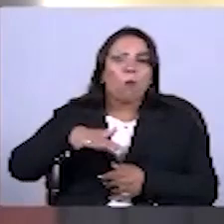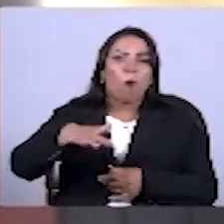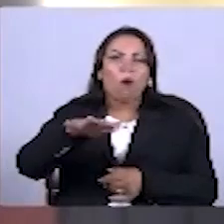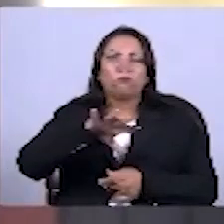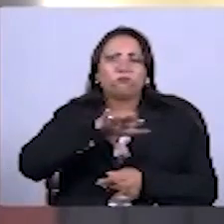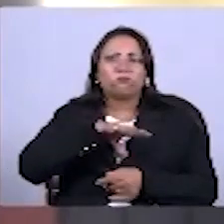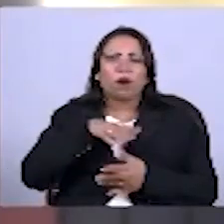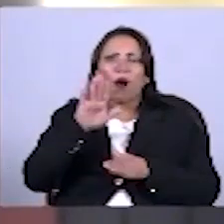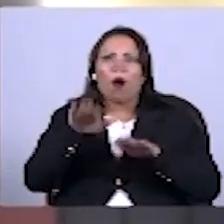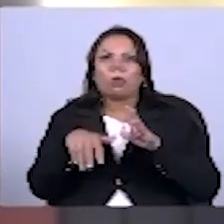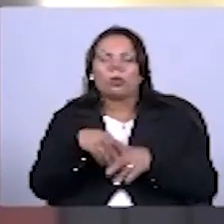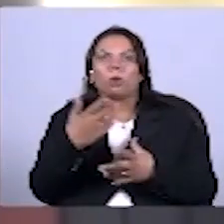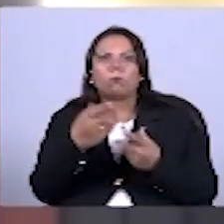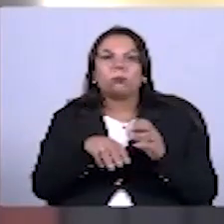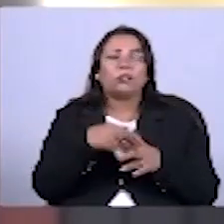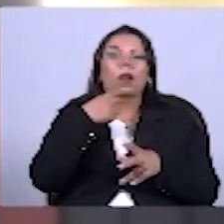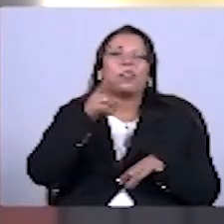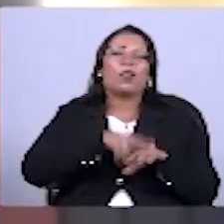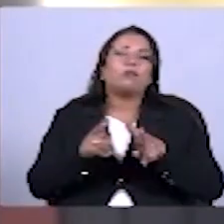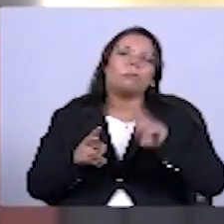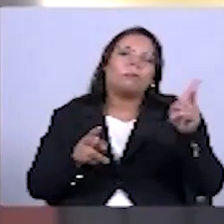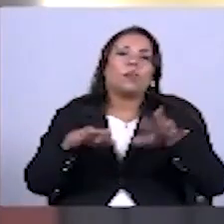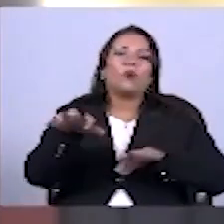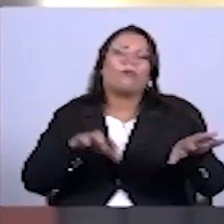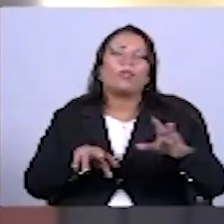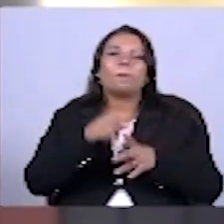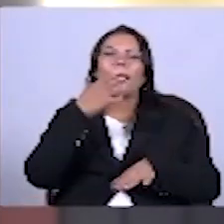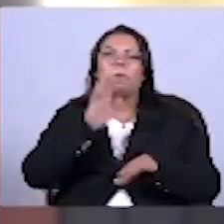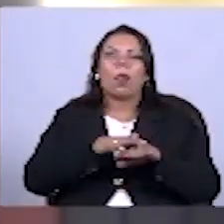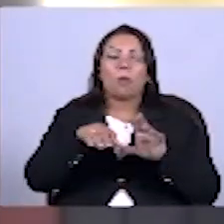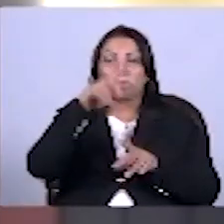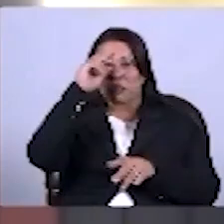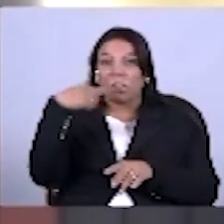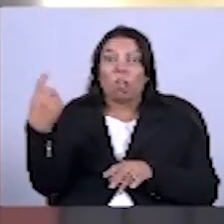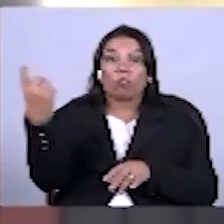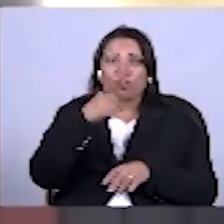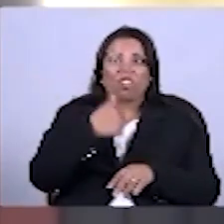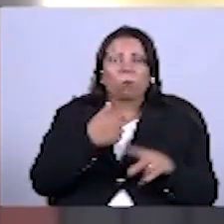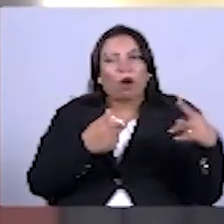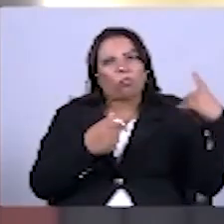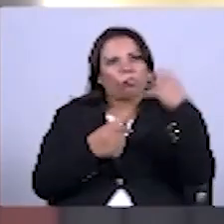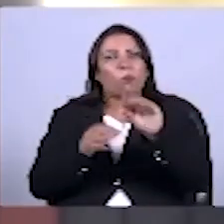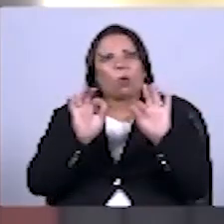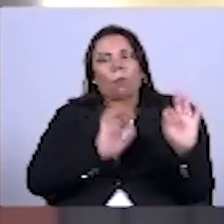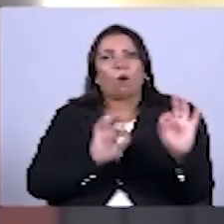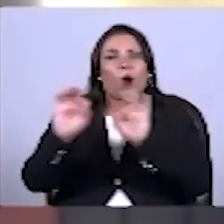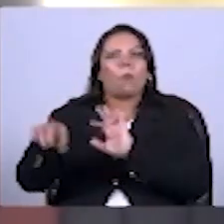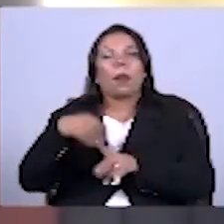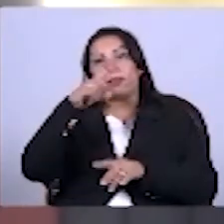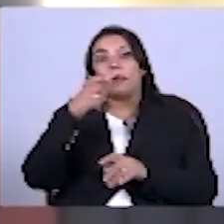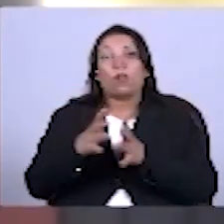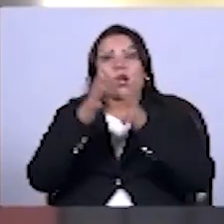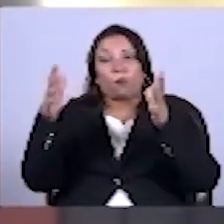تتداول والناحيه الثانيه ايران بتتكلم على ان هي هترد بمقدار الضربه